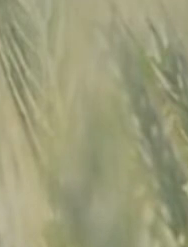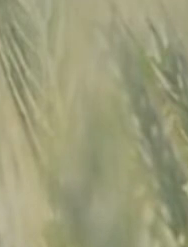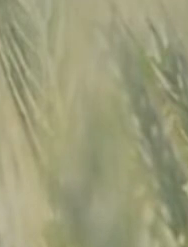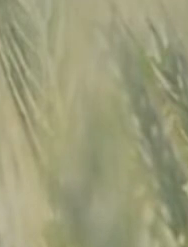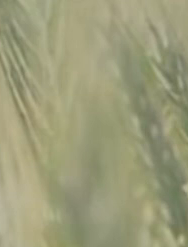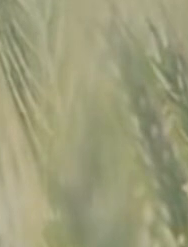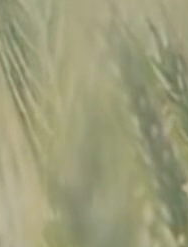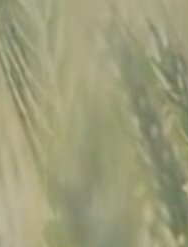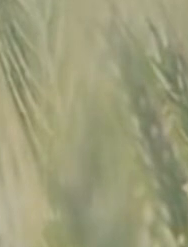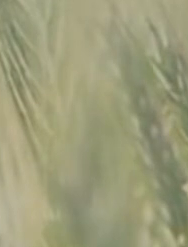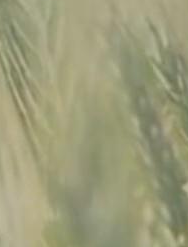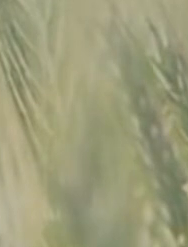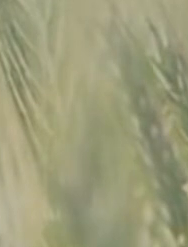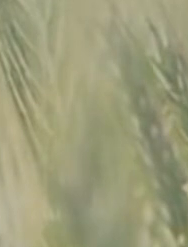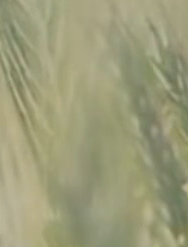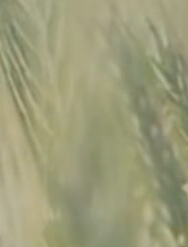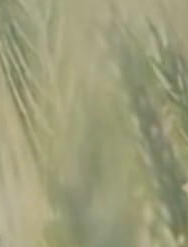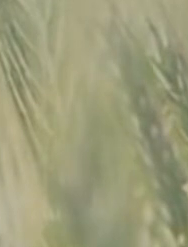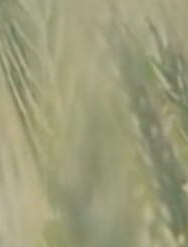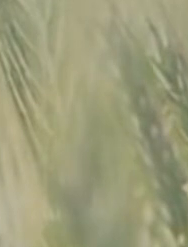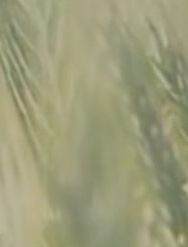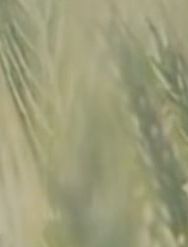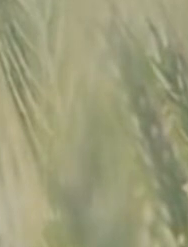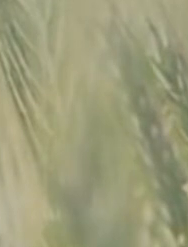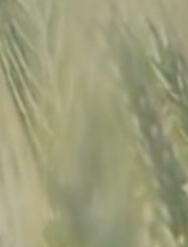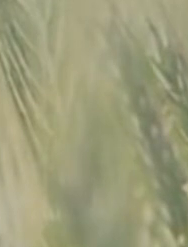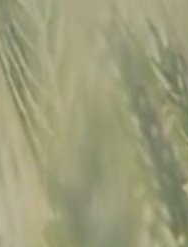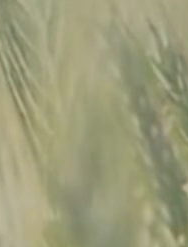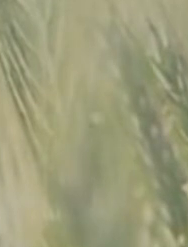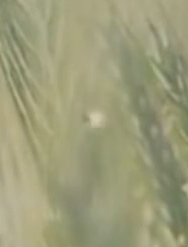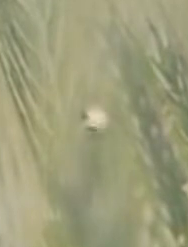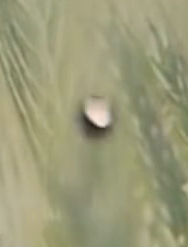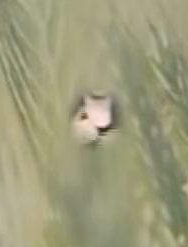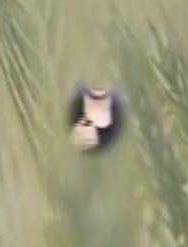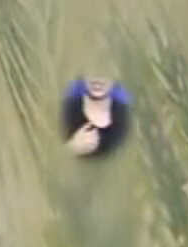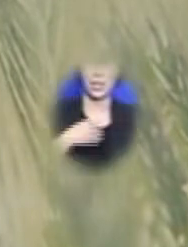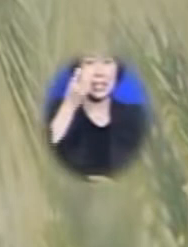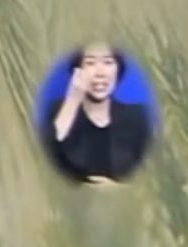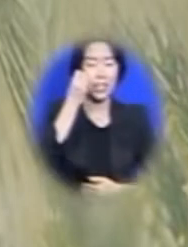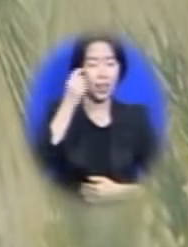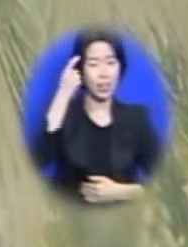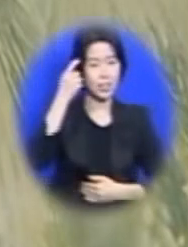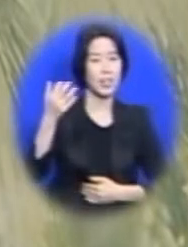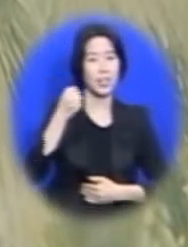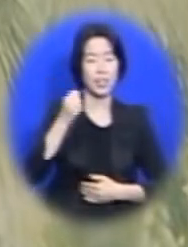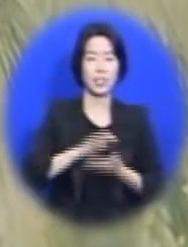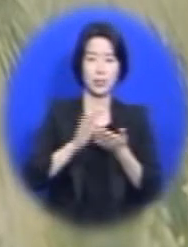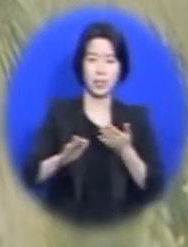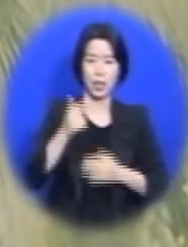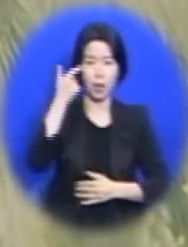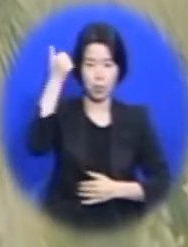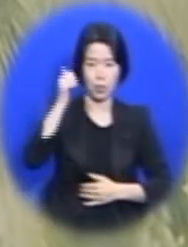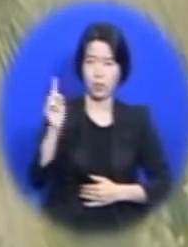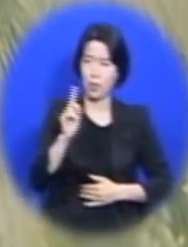참 특별한 것이에요 라는 말씀을 하실 때 오히려 제가 이상하게 생각이 들었습니다. 목사님은 어떻게